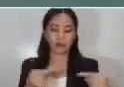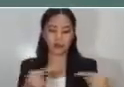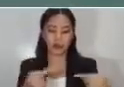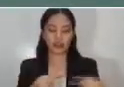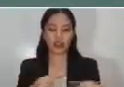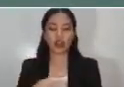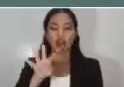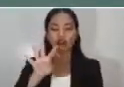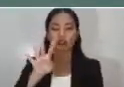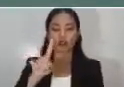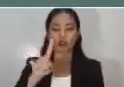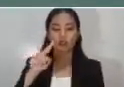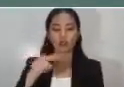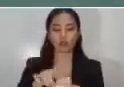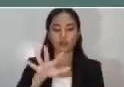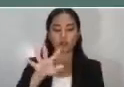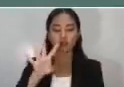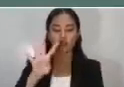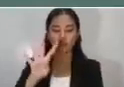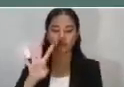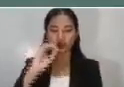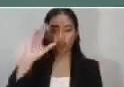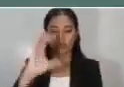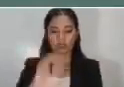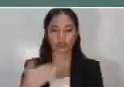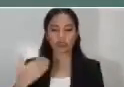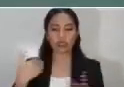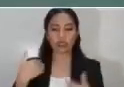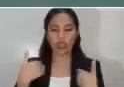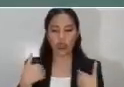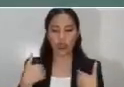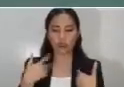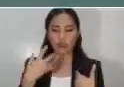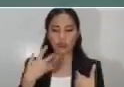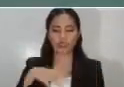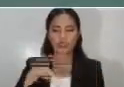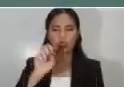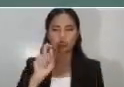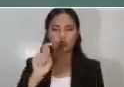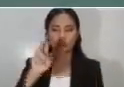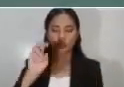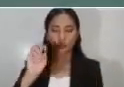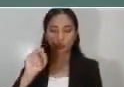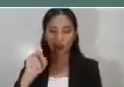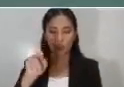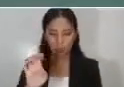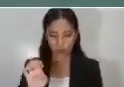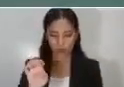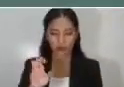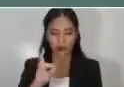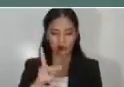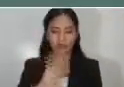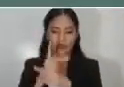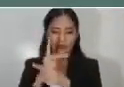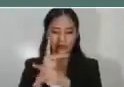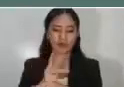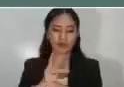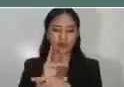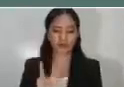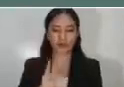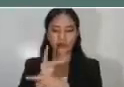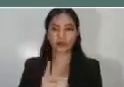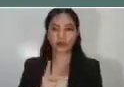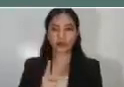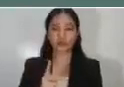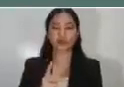bago mag-alas 12 ng tanghali, makikita pa rin natin ito dito sa Metro Manila at mga karating probinsya na ang araw